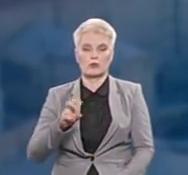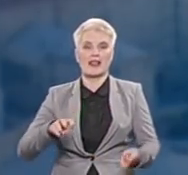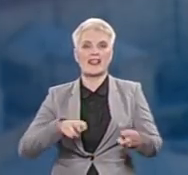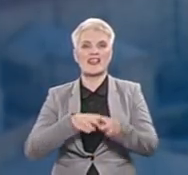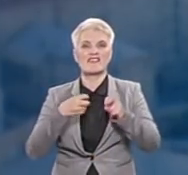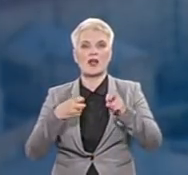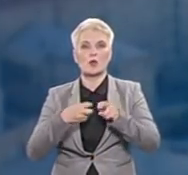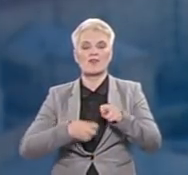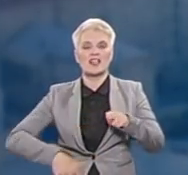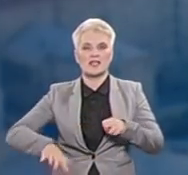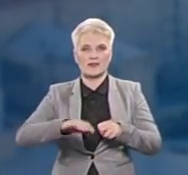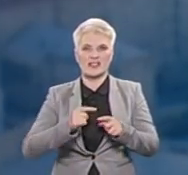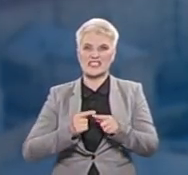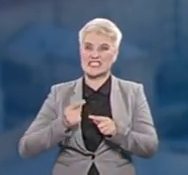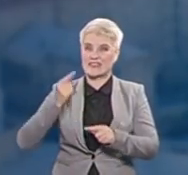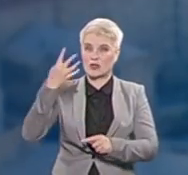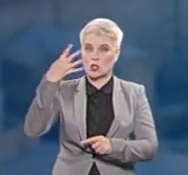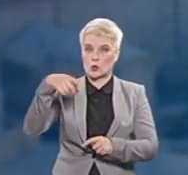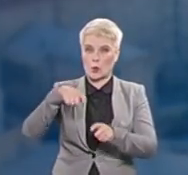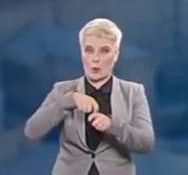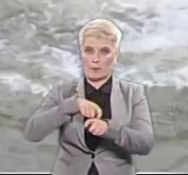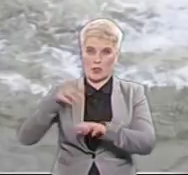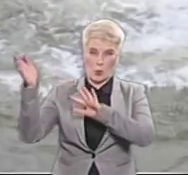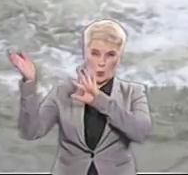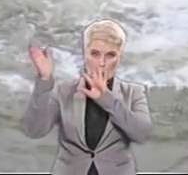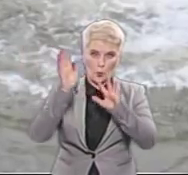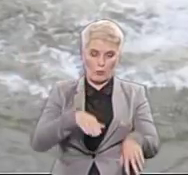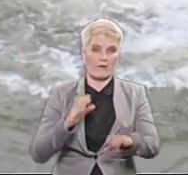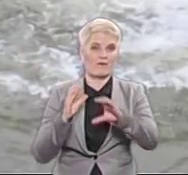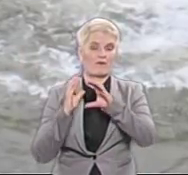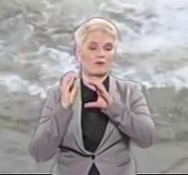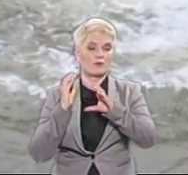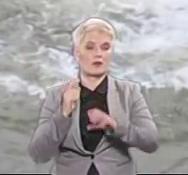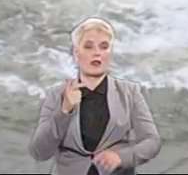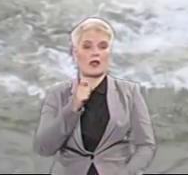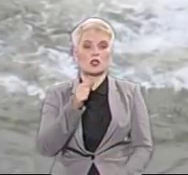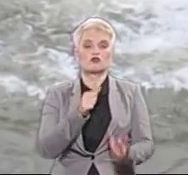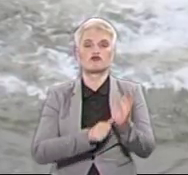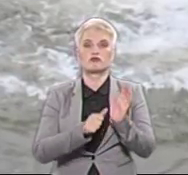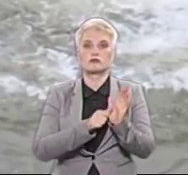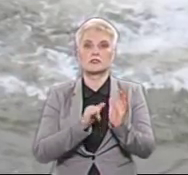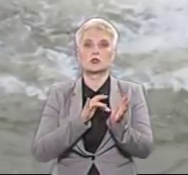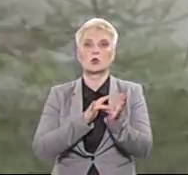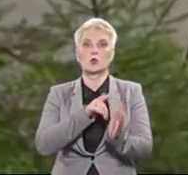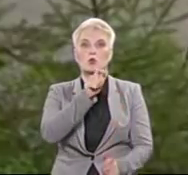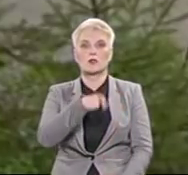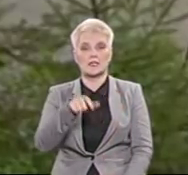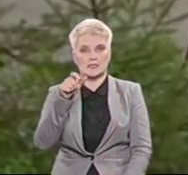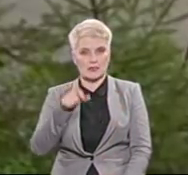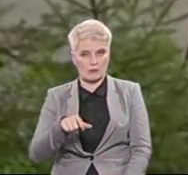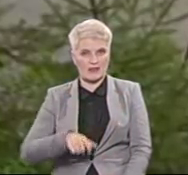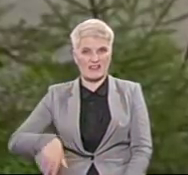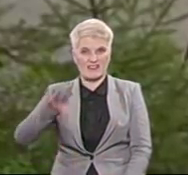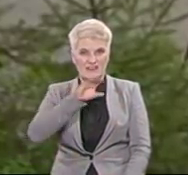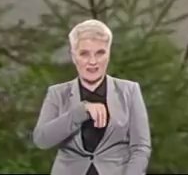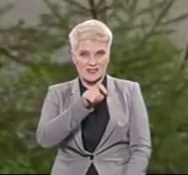Івано-Франківщині з висоти близько 40 метрів упав у річку вантажний автомобіль ГАЗ-66 із туристами. За попередньою інформацією, усі вони